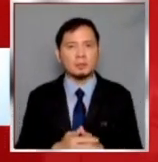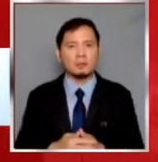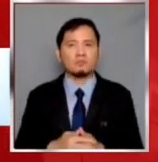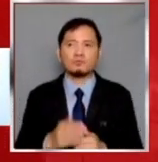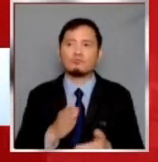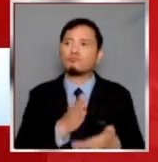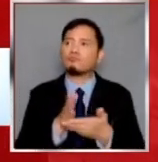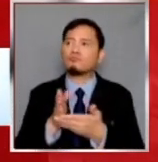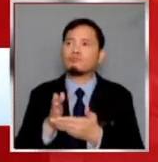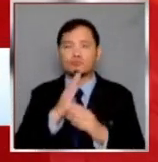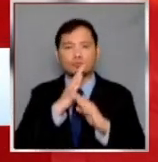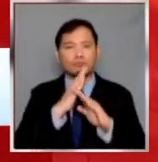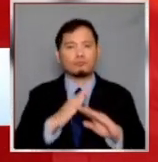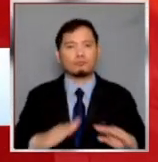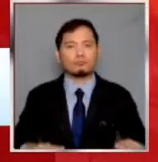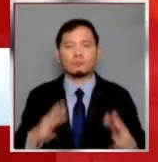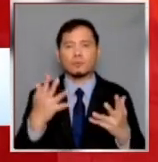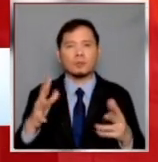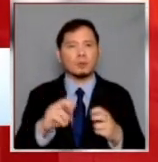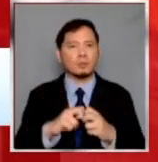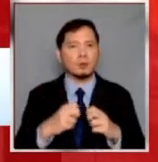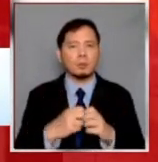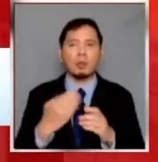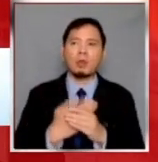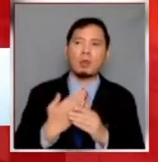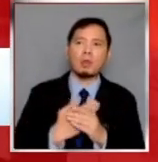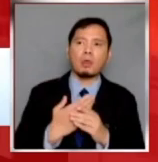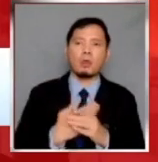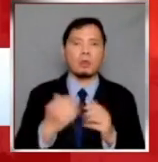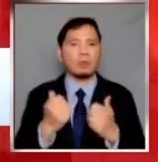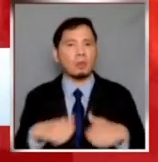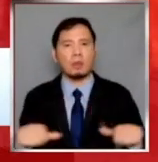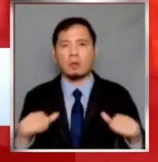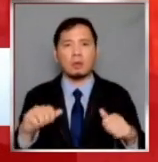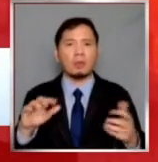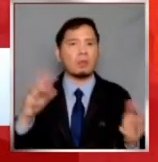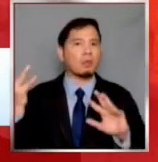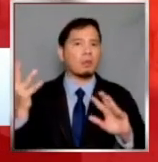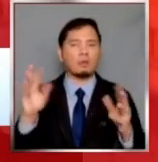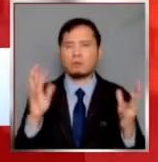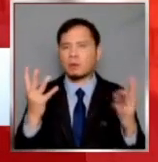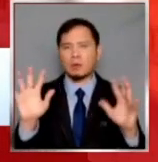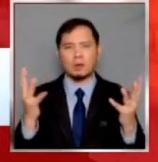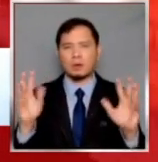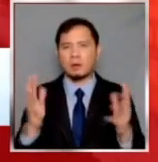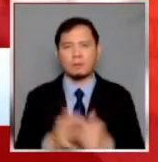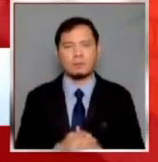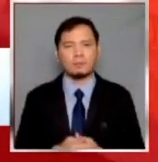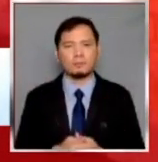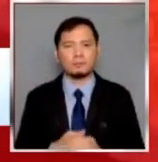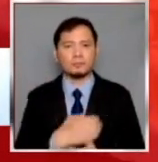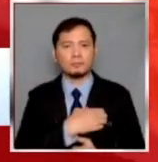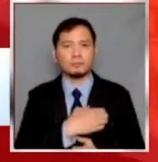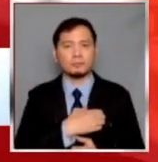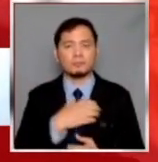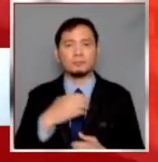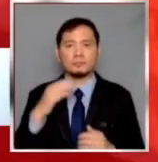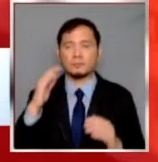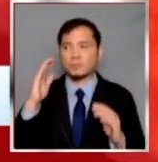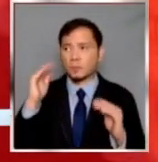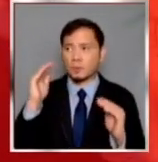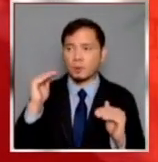ng mga tao dito sa Cagayan de Oro City upang mangyari ang matiwasay na halalan. Mula sa GMA Regional TV 1